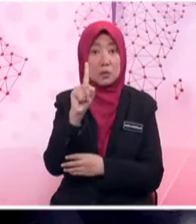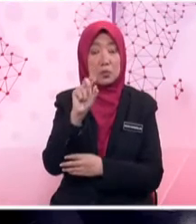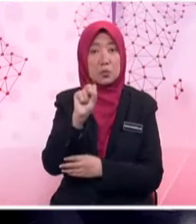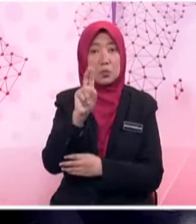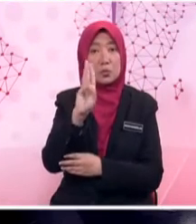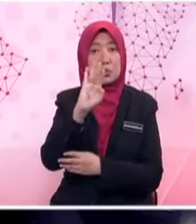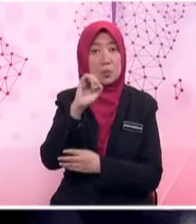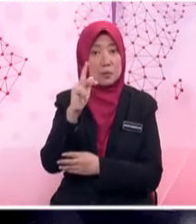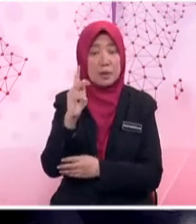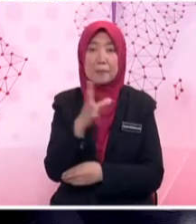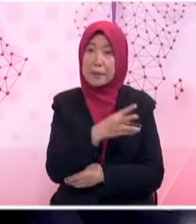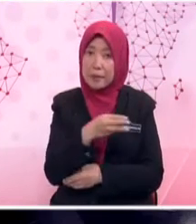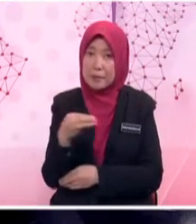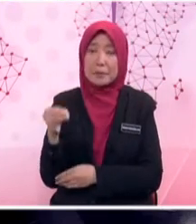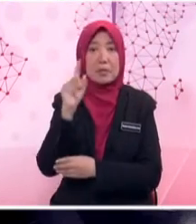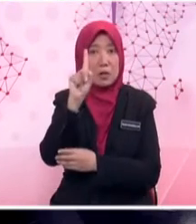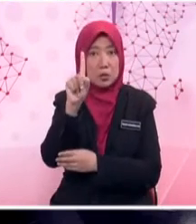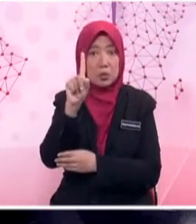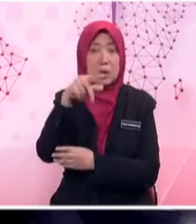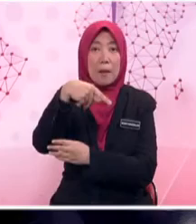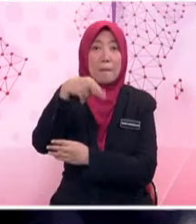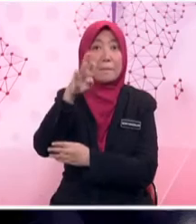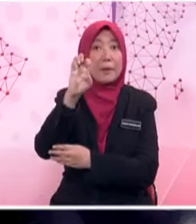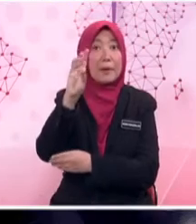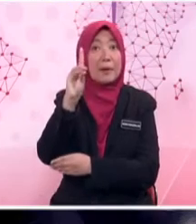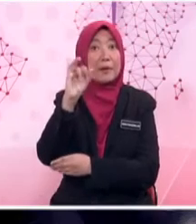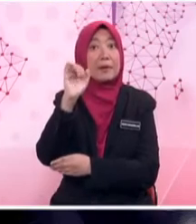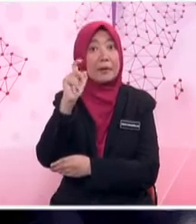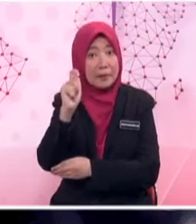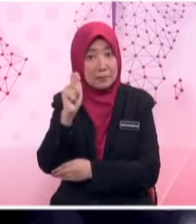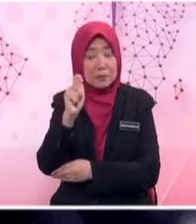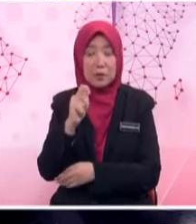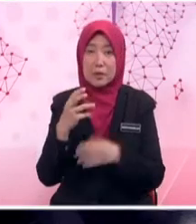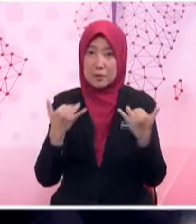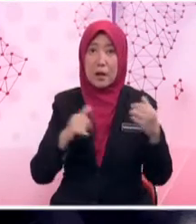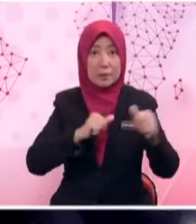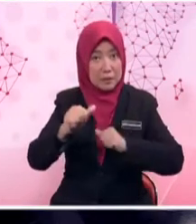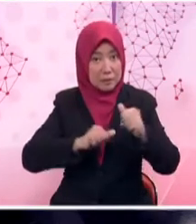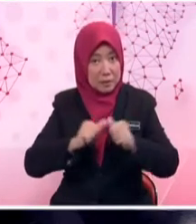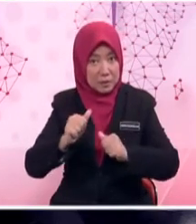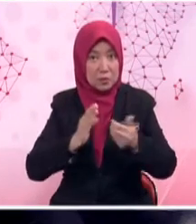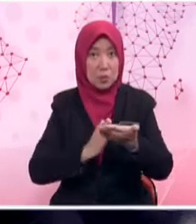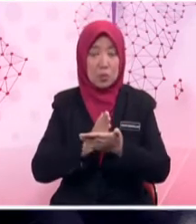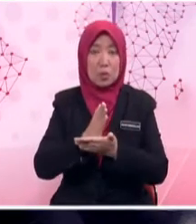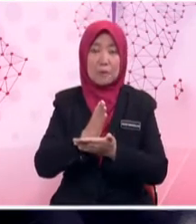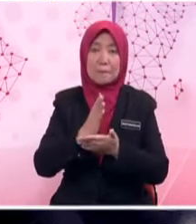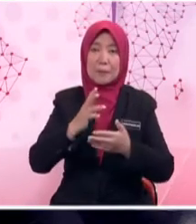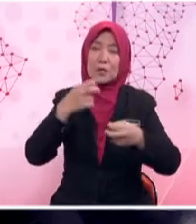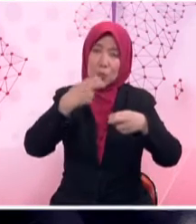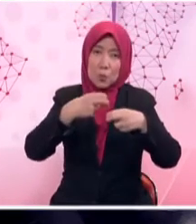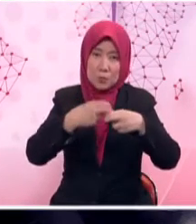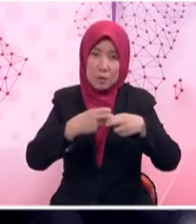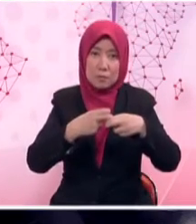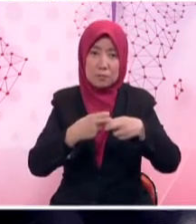dan satu predikat. Kita teruskan kepada aktiviti yang seterusnya. Di mana lebih mencabar daripada aktiviti